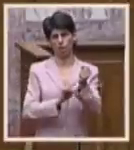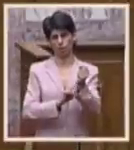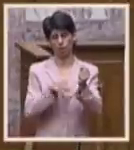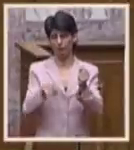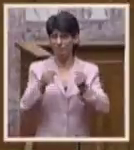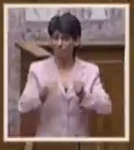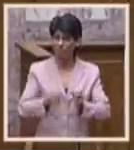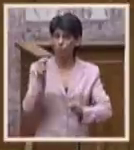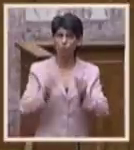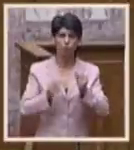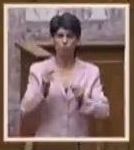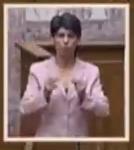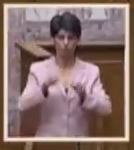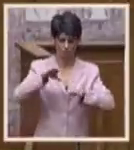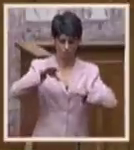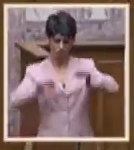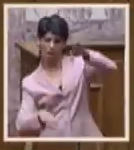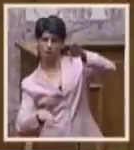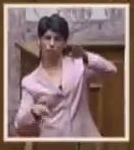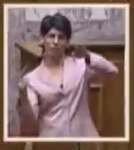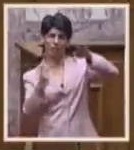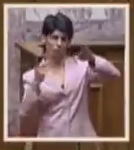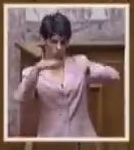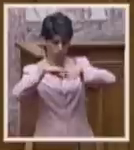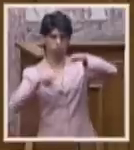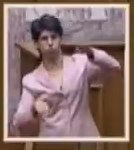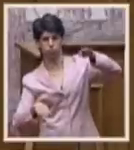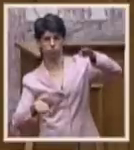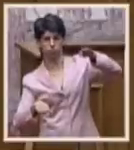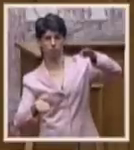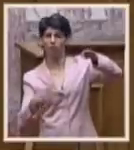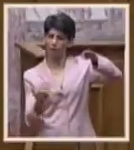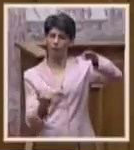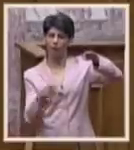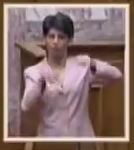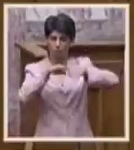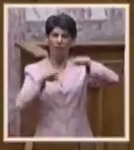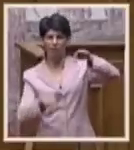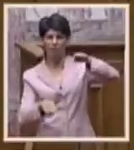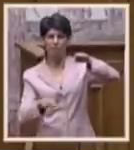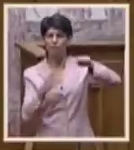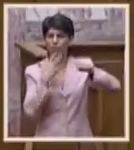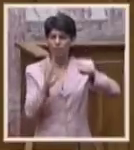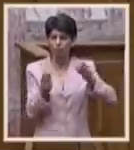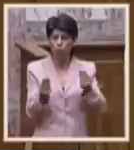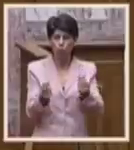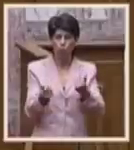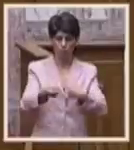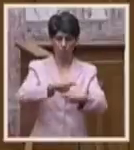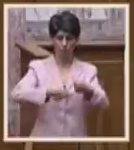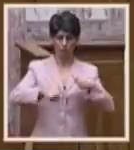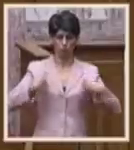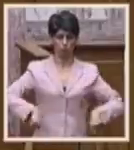θεωρώ ότι είναι η ανισότητα στην κοινωνία μας. Ανισότητα, άνηση δηλαδή διαχείριση του